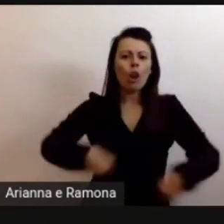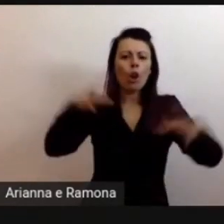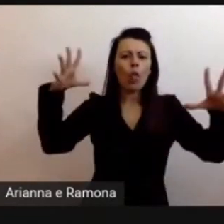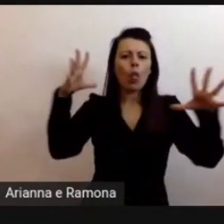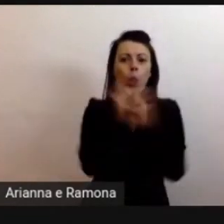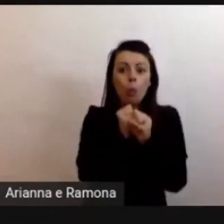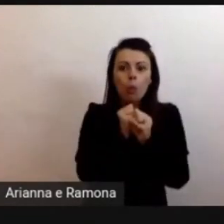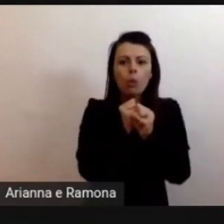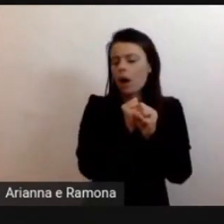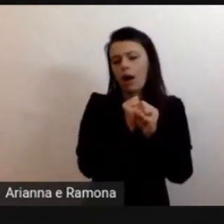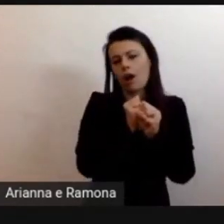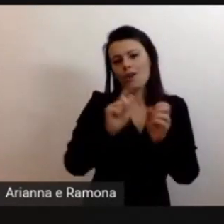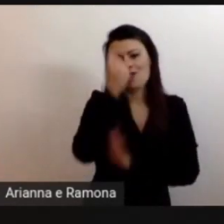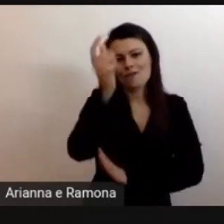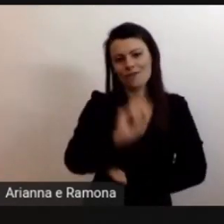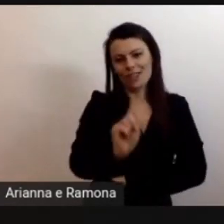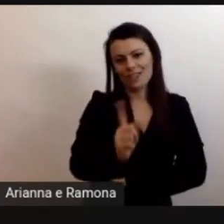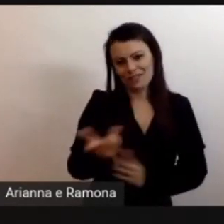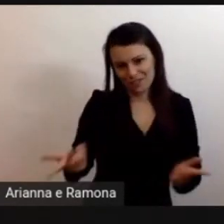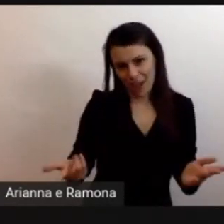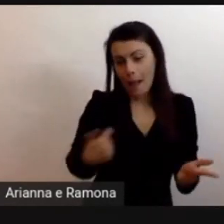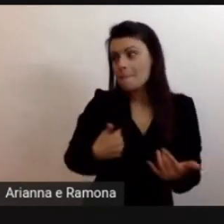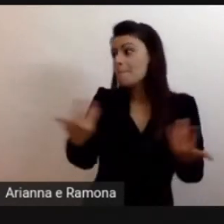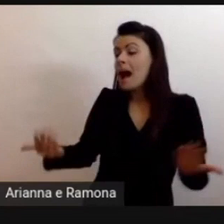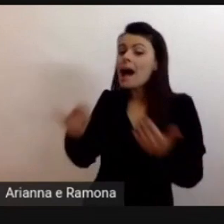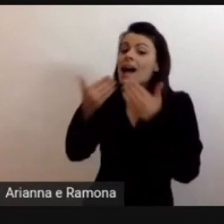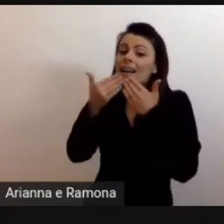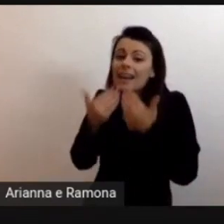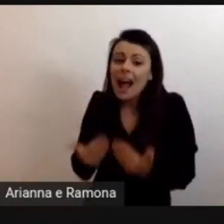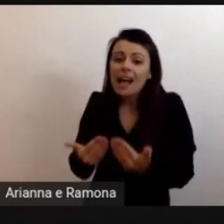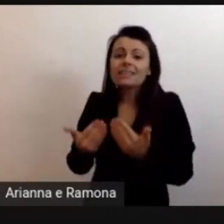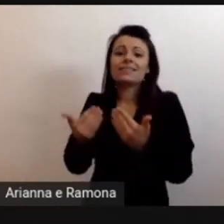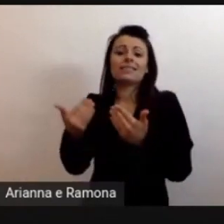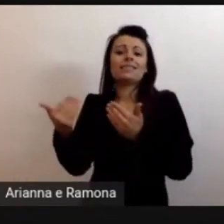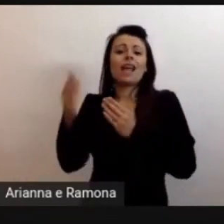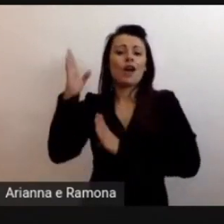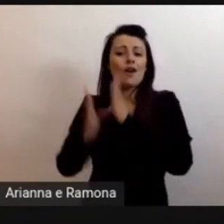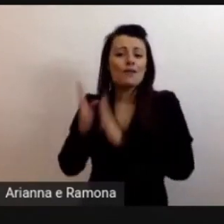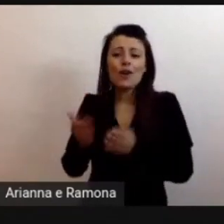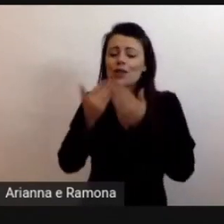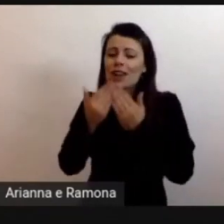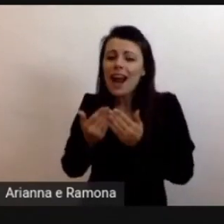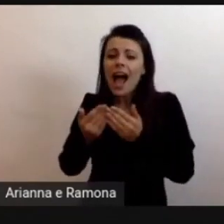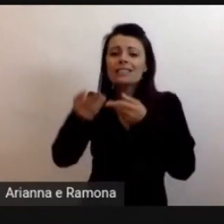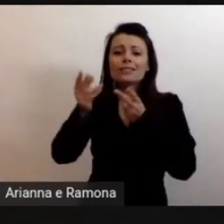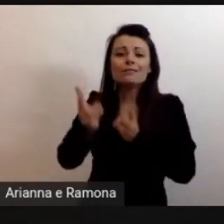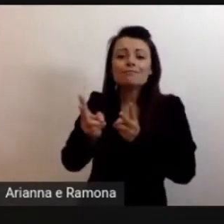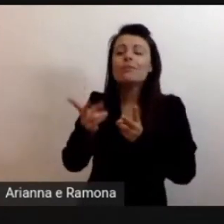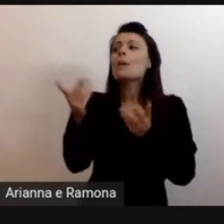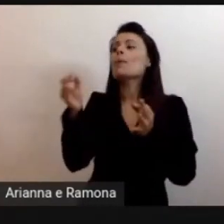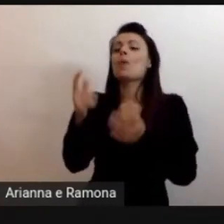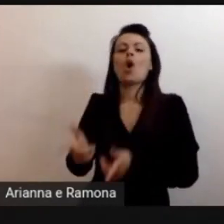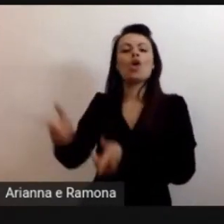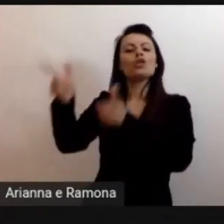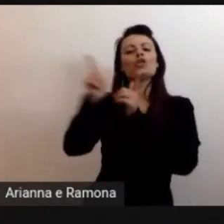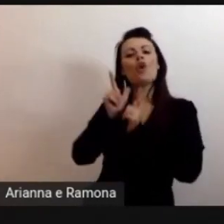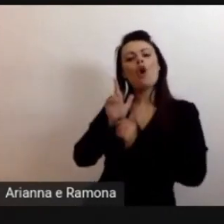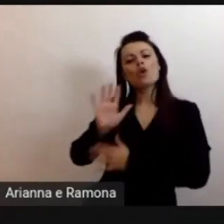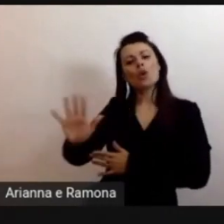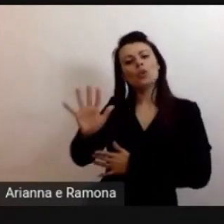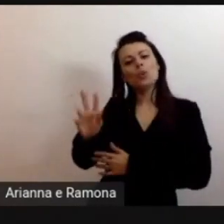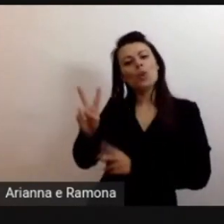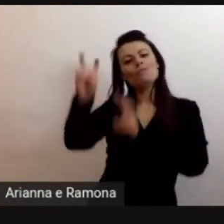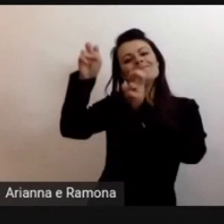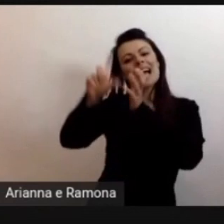ti ringrazio tantissimo questa conversazione per questo che ci facciamo molti mesi voglio